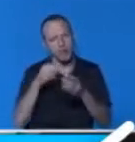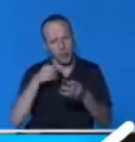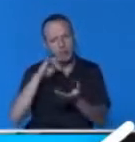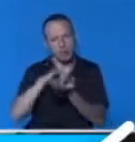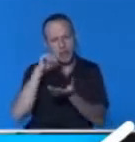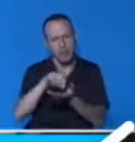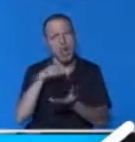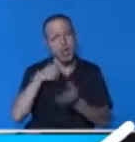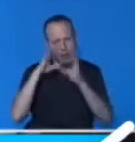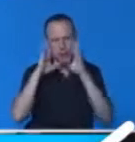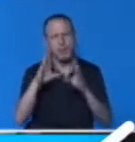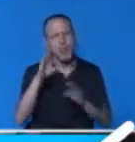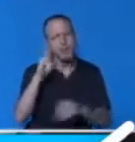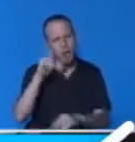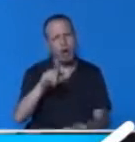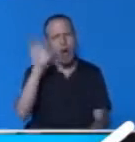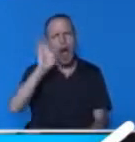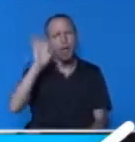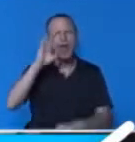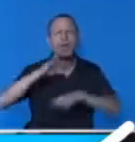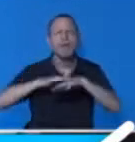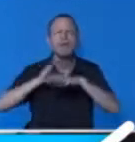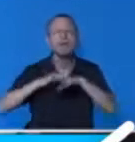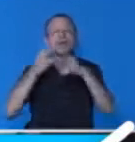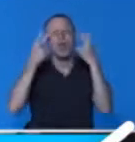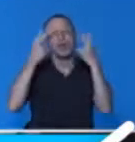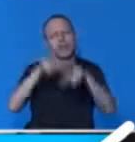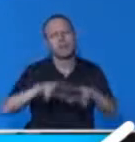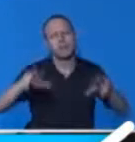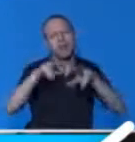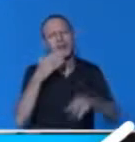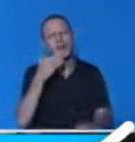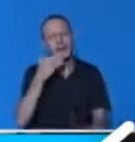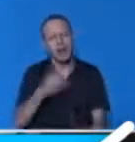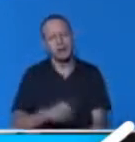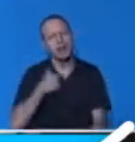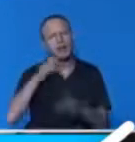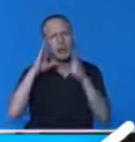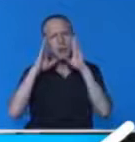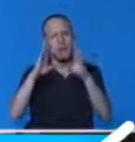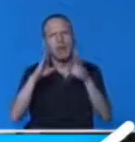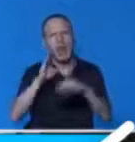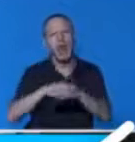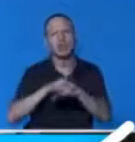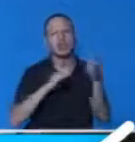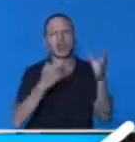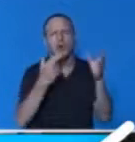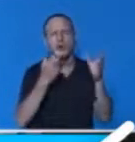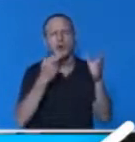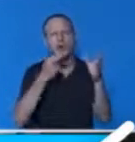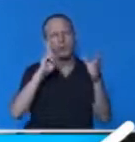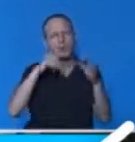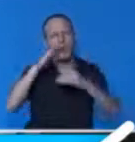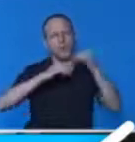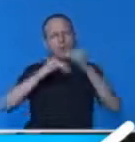בה. אני מאמינה שיש לה עדיין תפקיד חשוב בציבוריות הישראלית. אני מאמינה שאת השמאל הציוני צריך לבנות